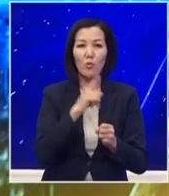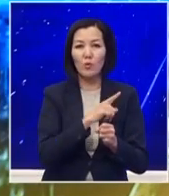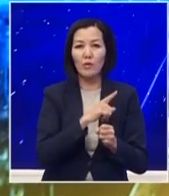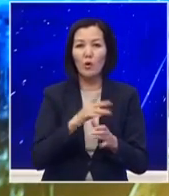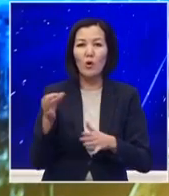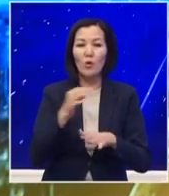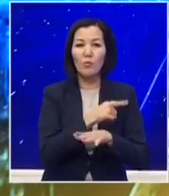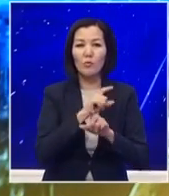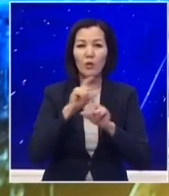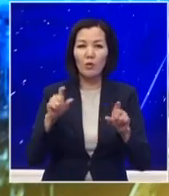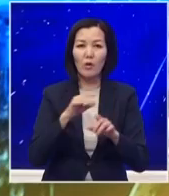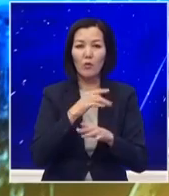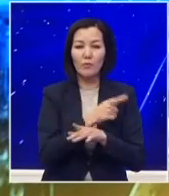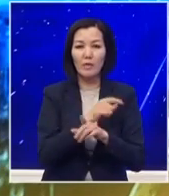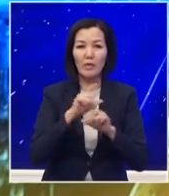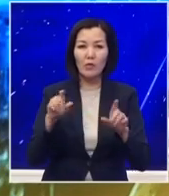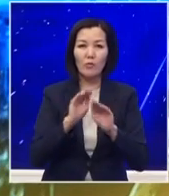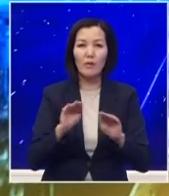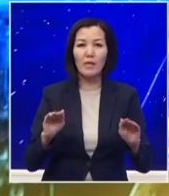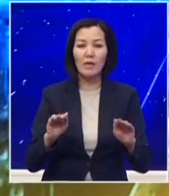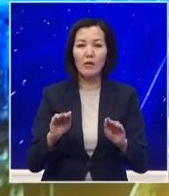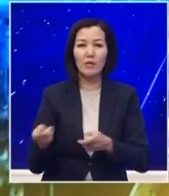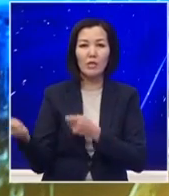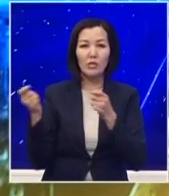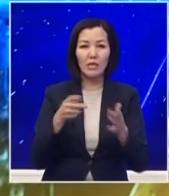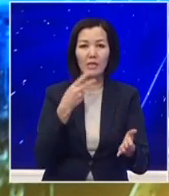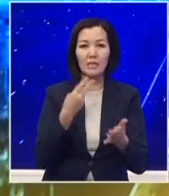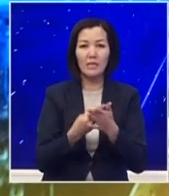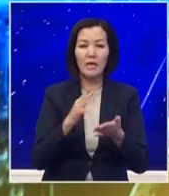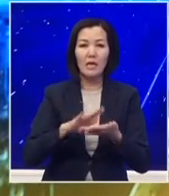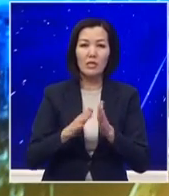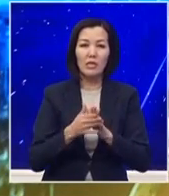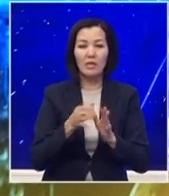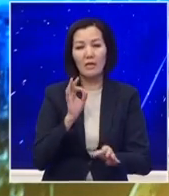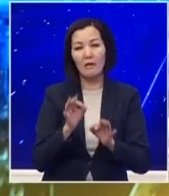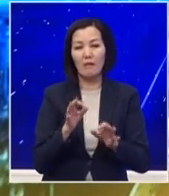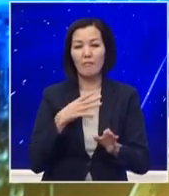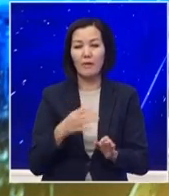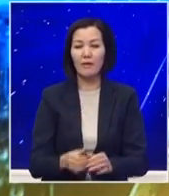салдарынан облыстық аурухана мен көпсалалы балалар ауруханасына жатқызылды. Жағдайлары қалыпты.